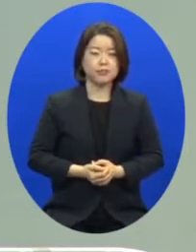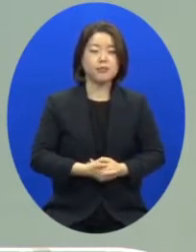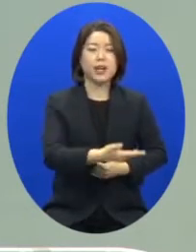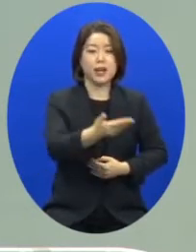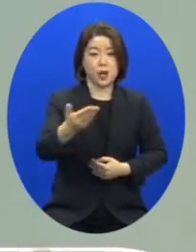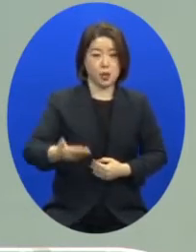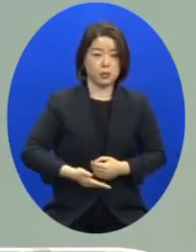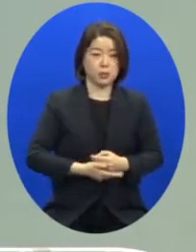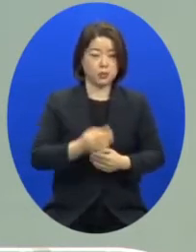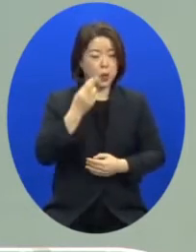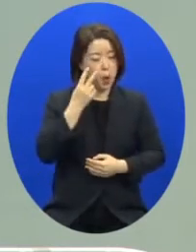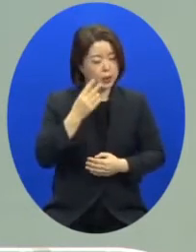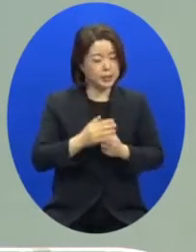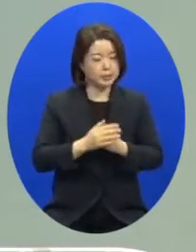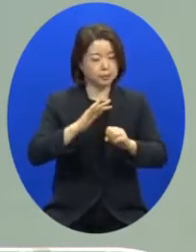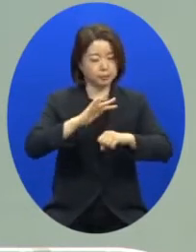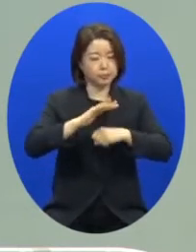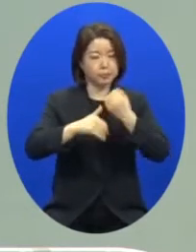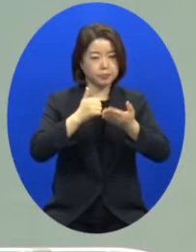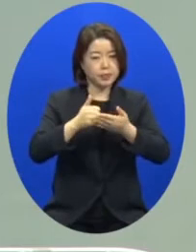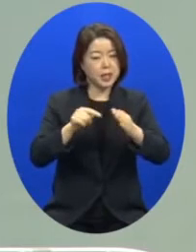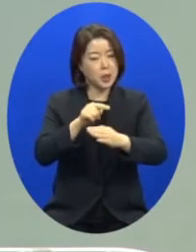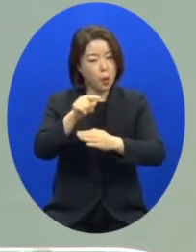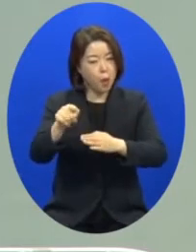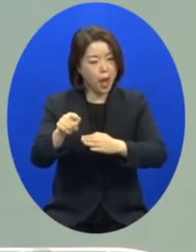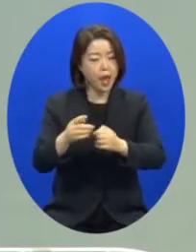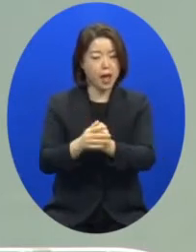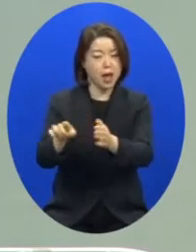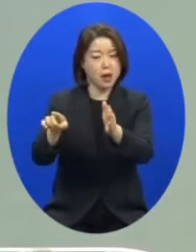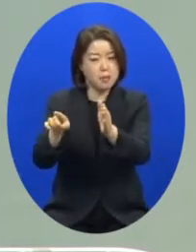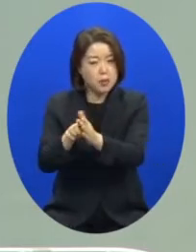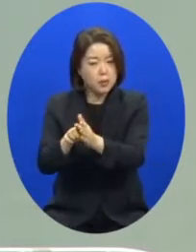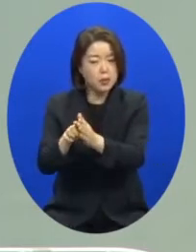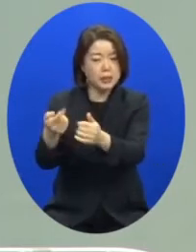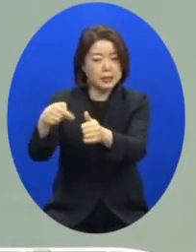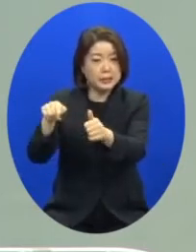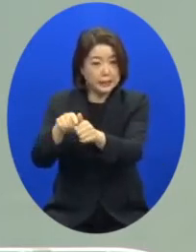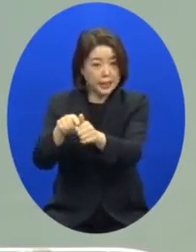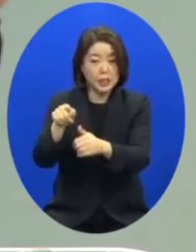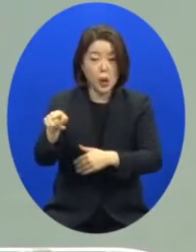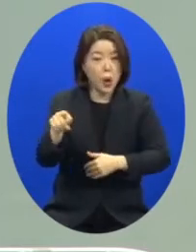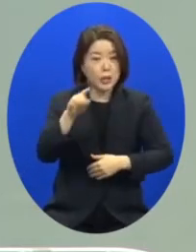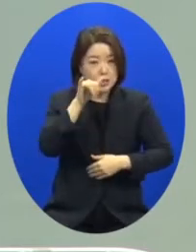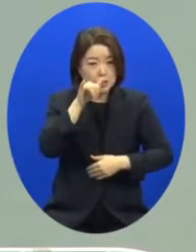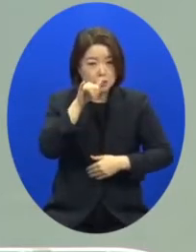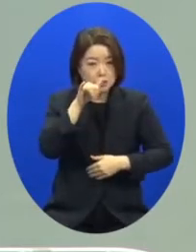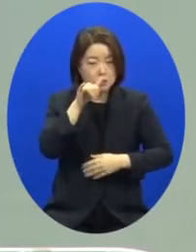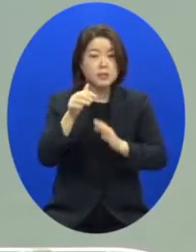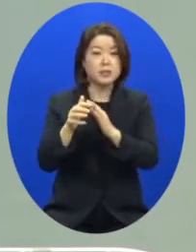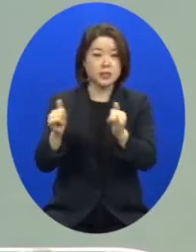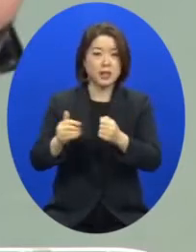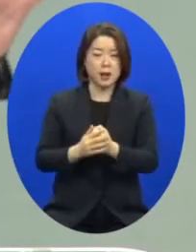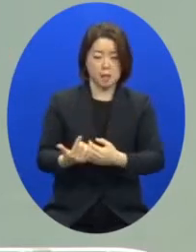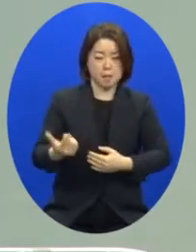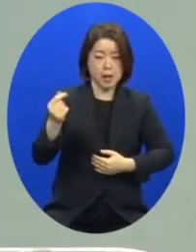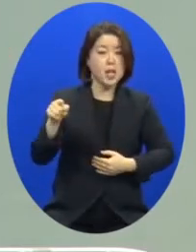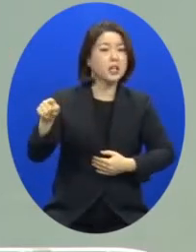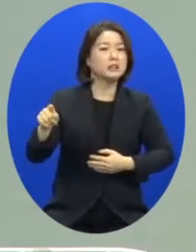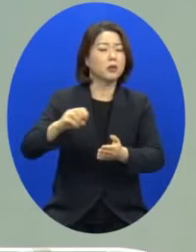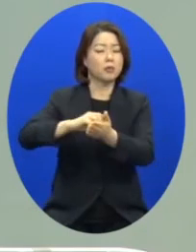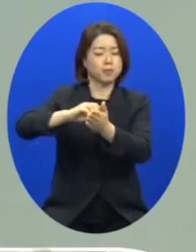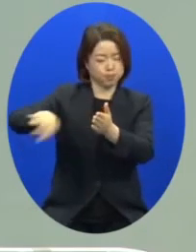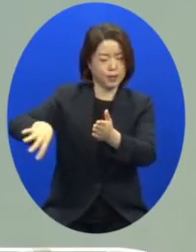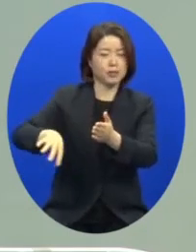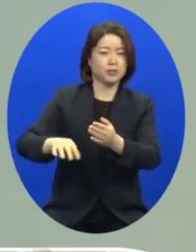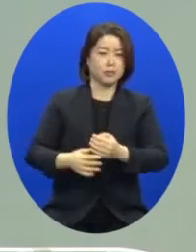여러분 혹시 하나님 이외에 따로 믿고 의지하는 대상이 혹 있으신 분들 빨리 정리 하셔야